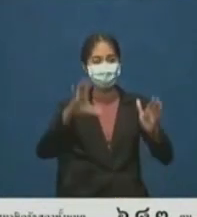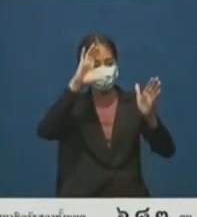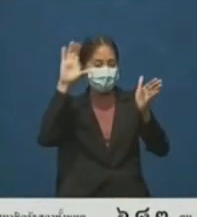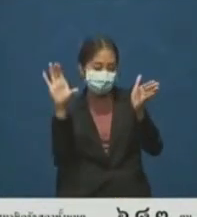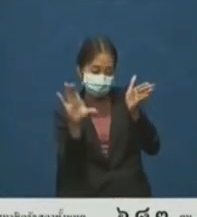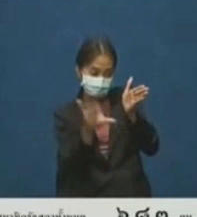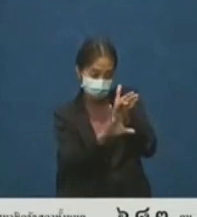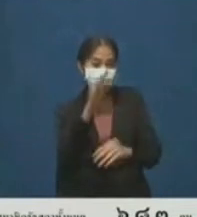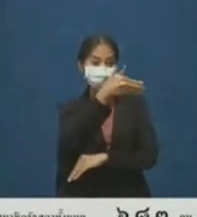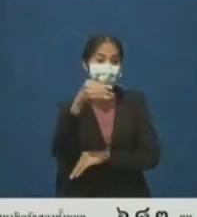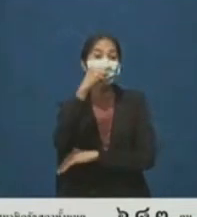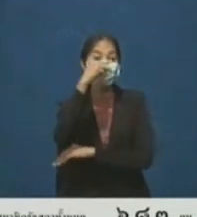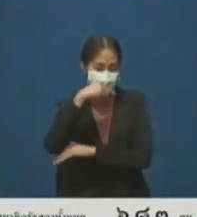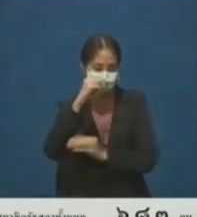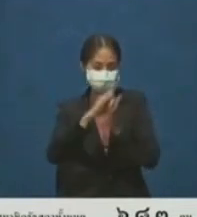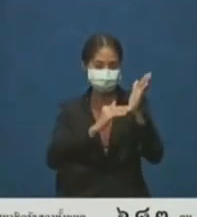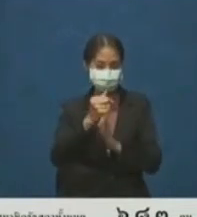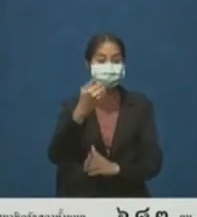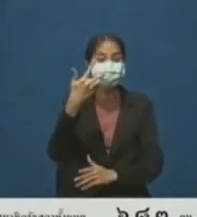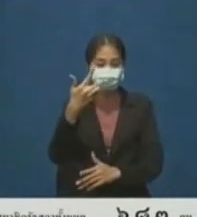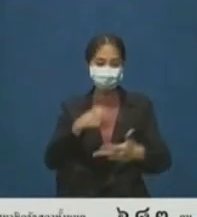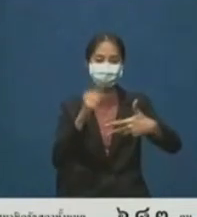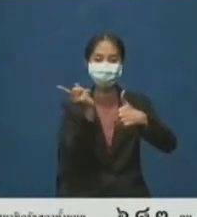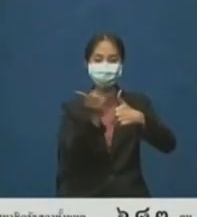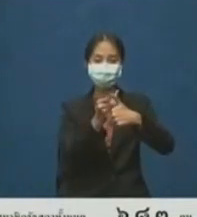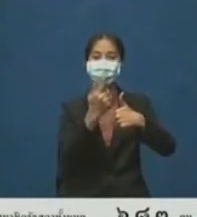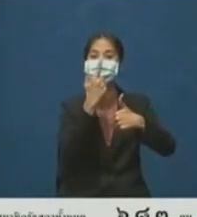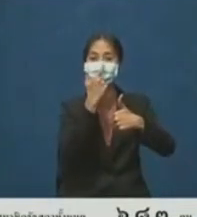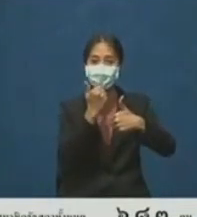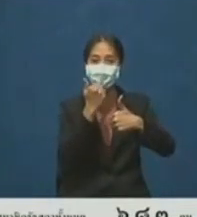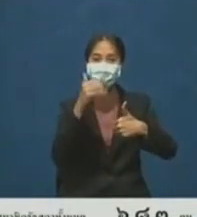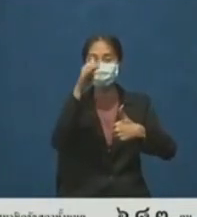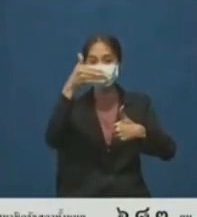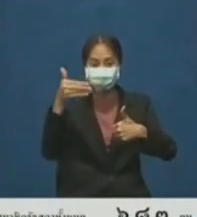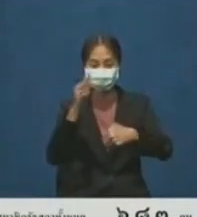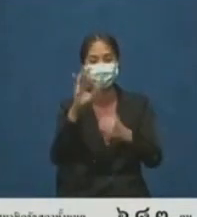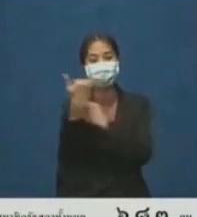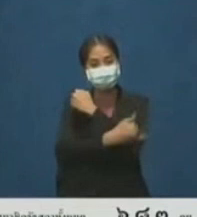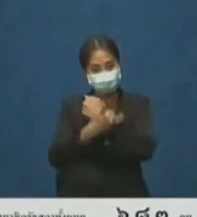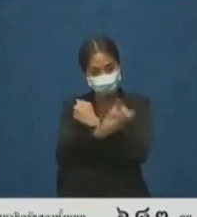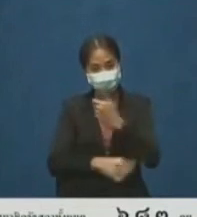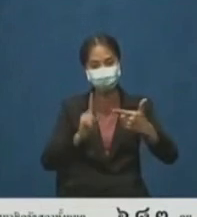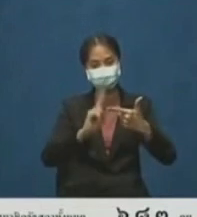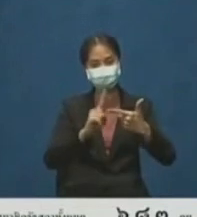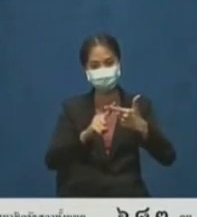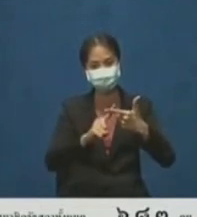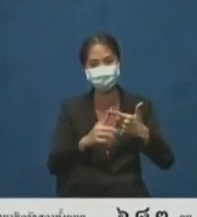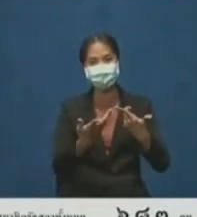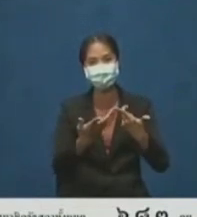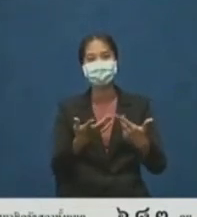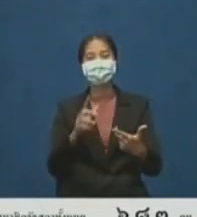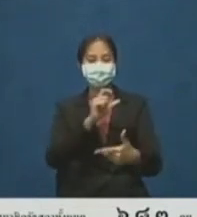ามองภาพจะเรียกว่าธงชาติไทยมีอยู่3สีสีแดงหมายถึงชาติสีขาวหมายถึงศาสน